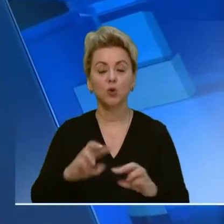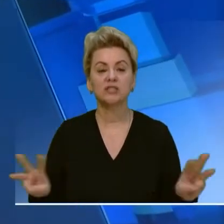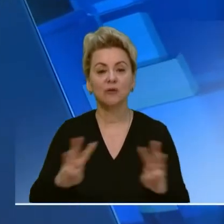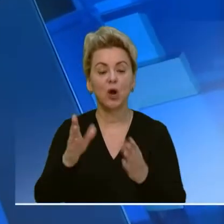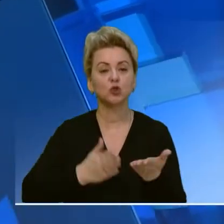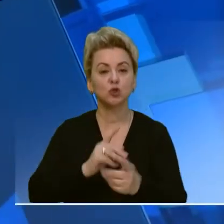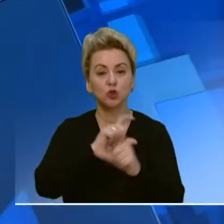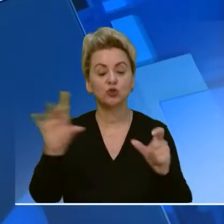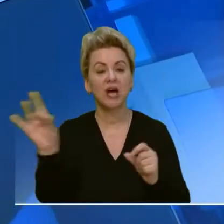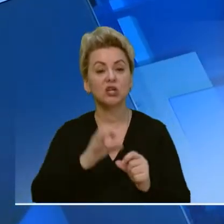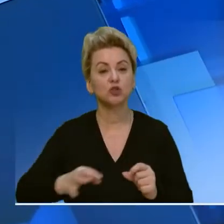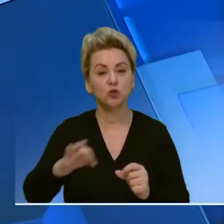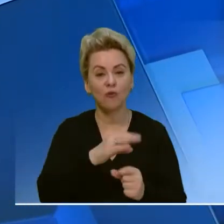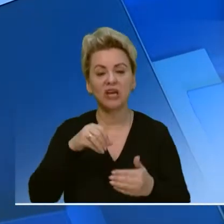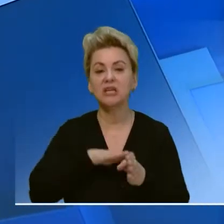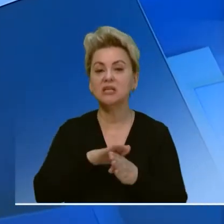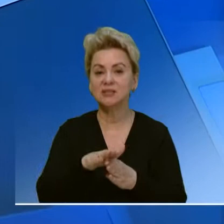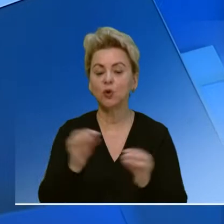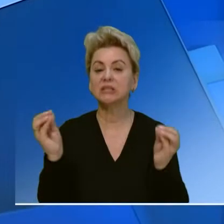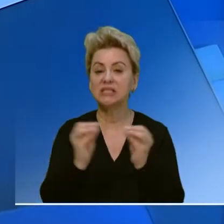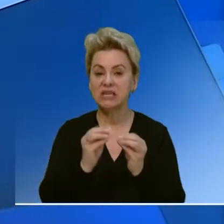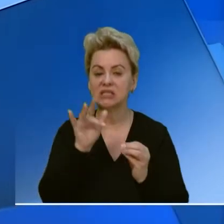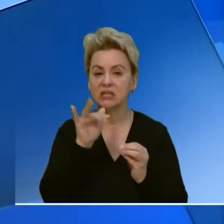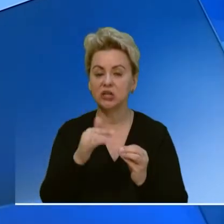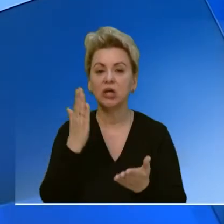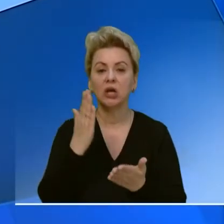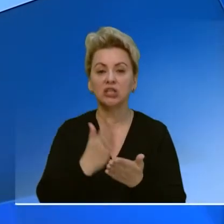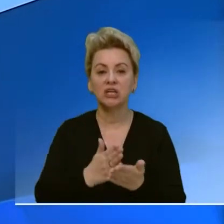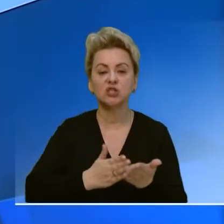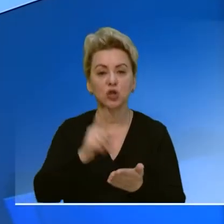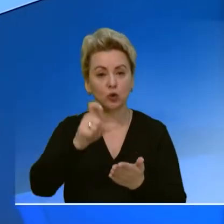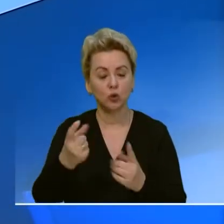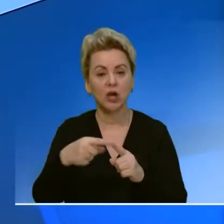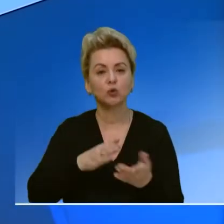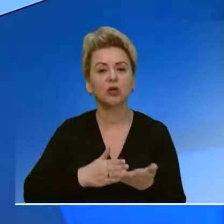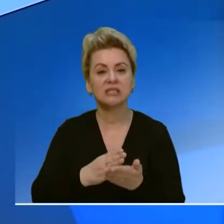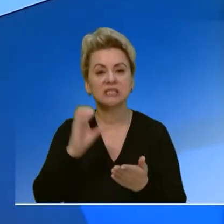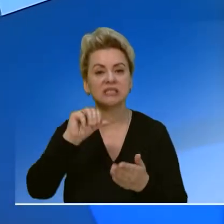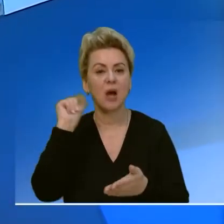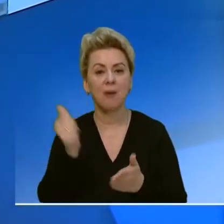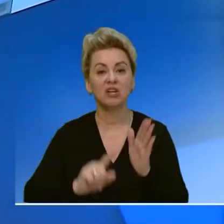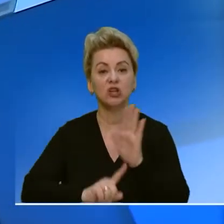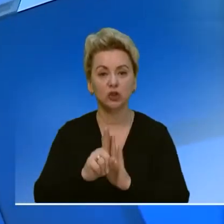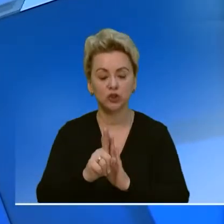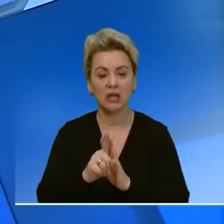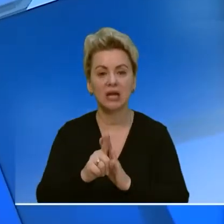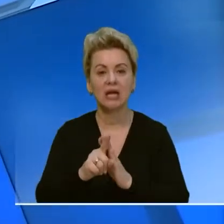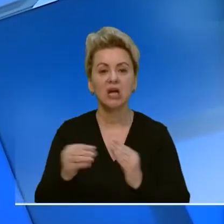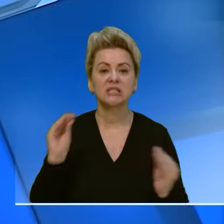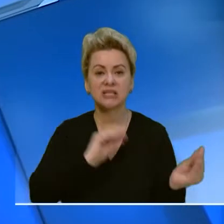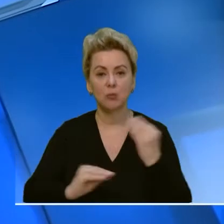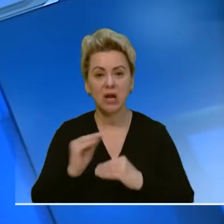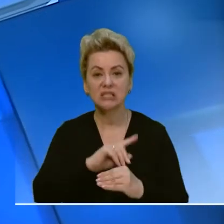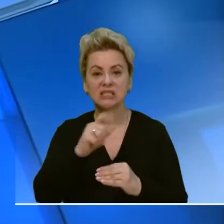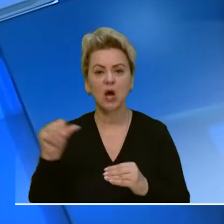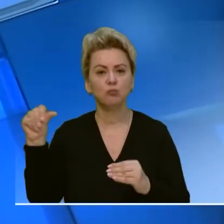Противопожарной службе Ростовской области исполнилось 10 лет. Есть сотрудники, которые на службе с самого начала. Собраться на выезд меньше, чем